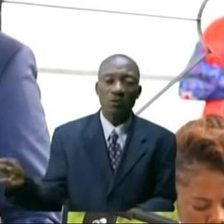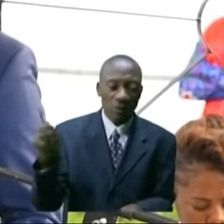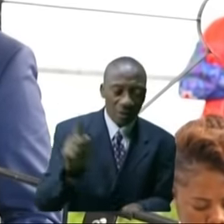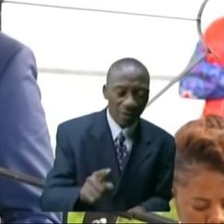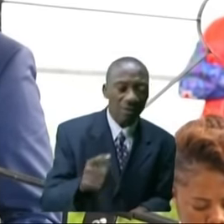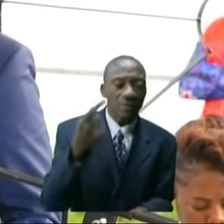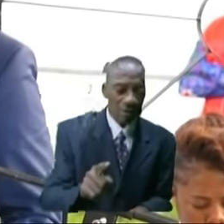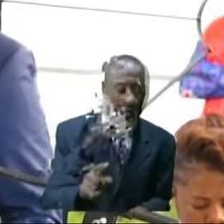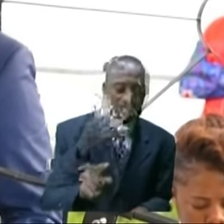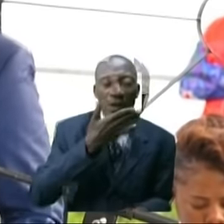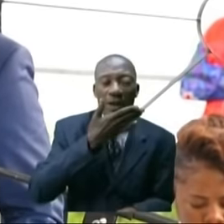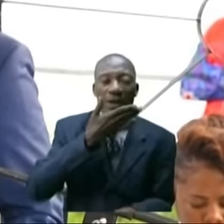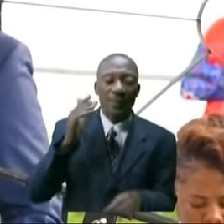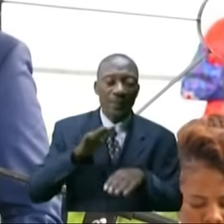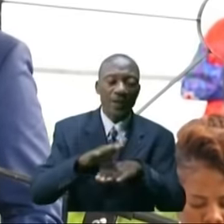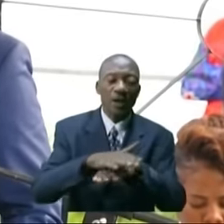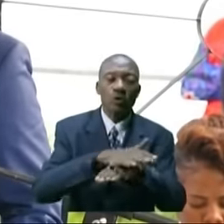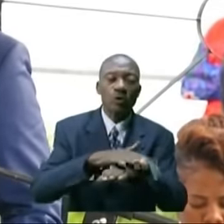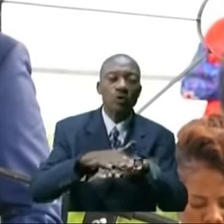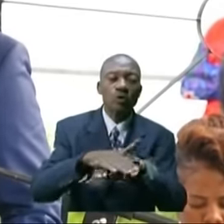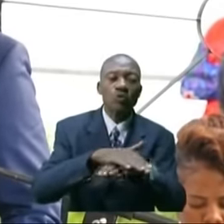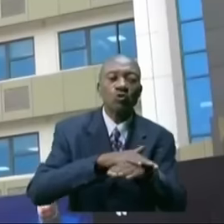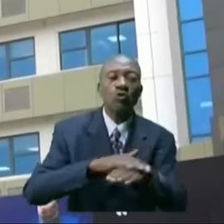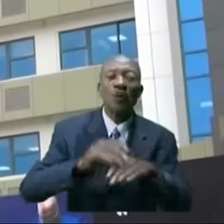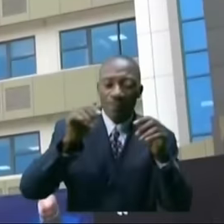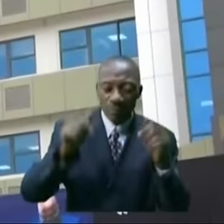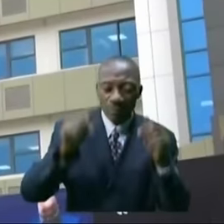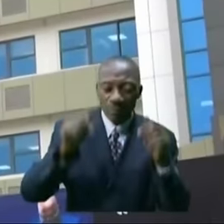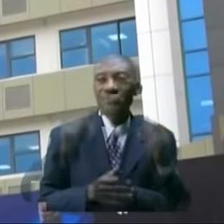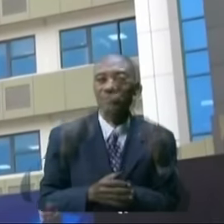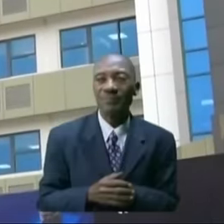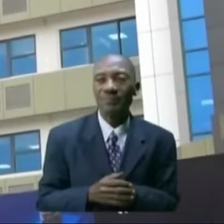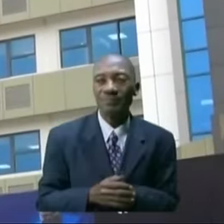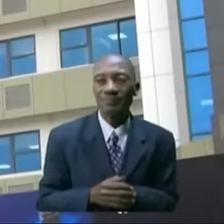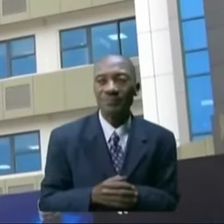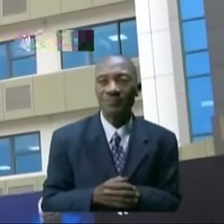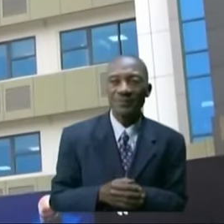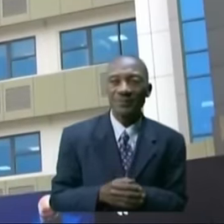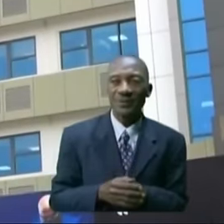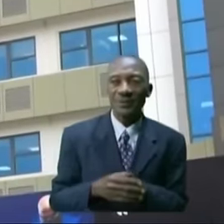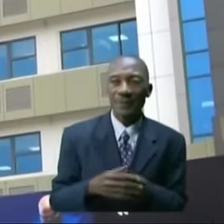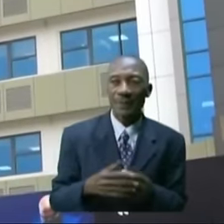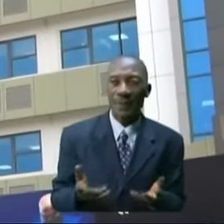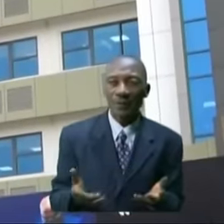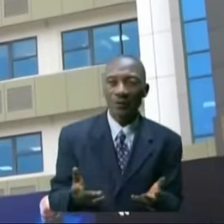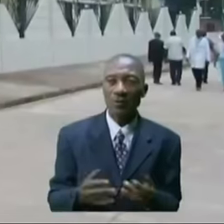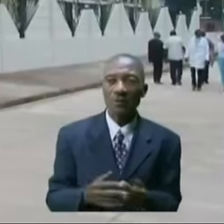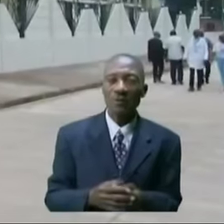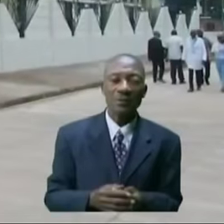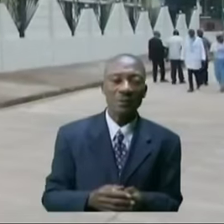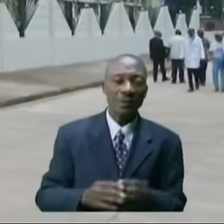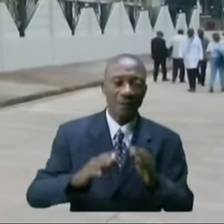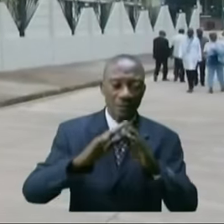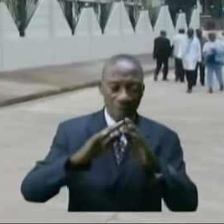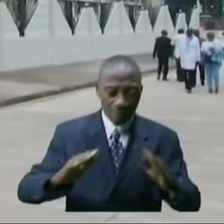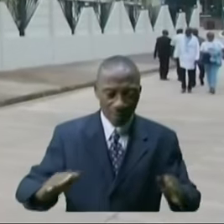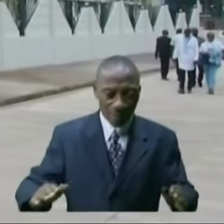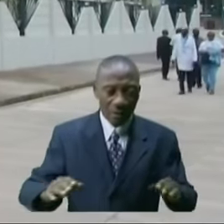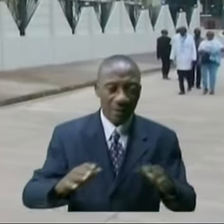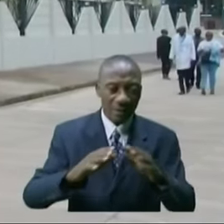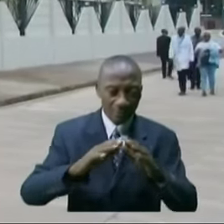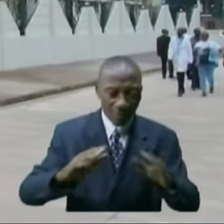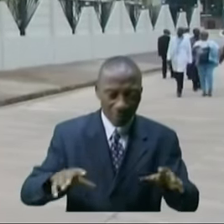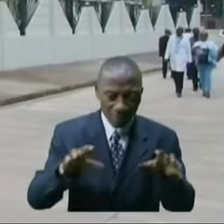soins de santé possibles sans se ruiner financièrement. Après la démolition des pavillons 1, 2, 3 et les annexes,